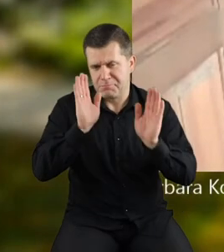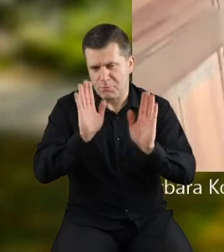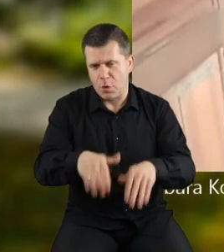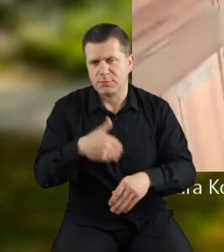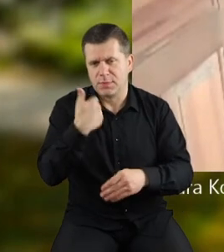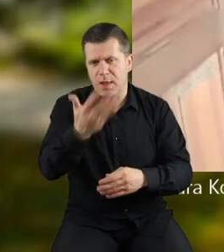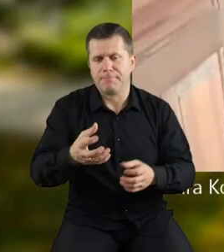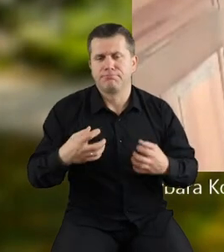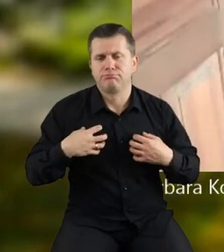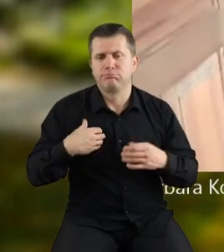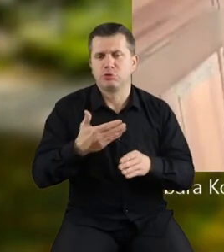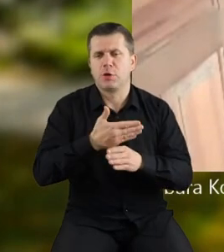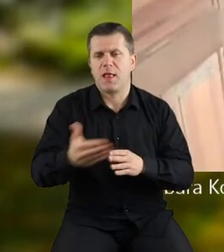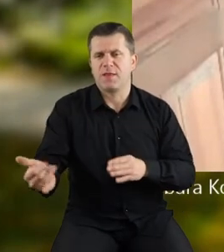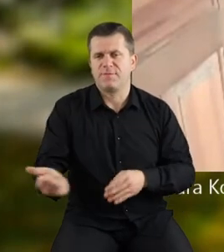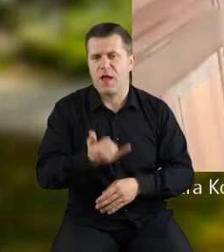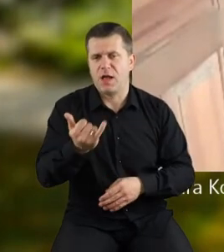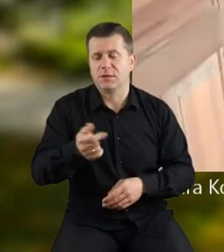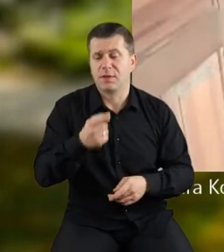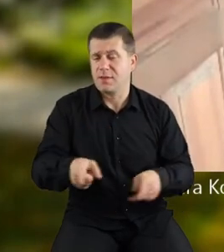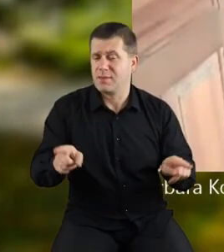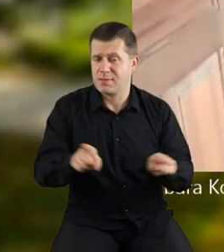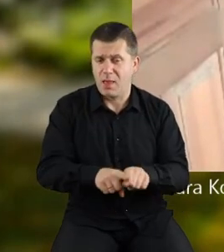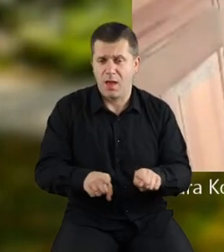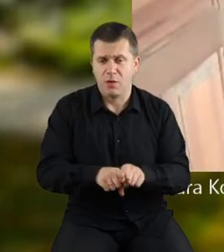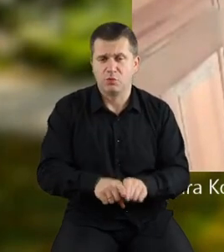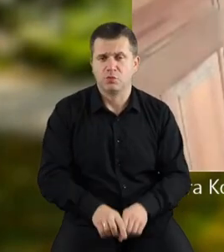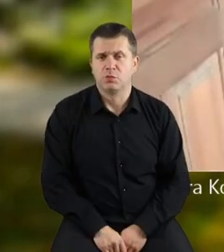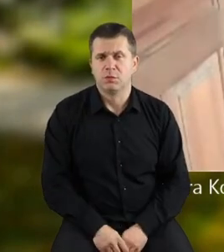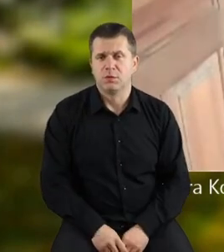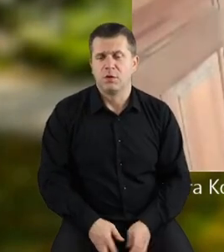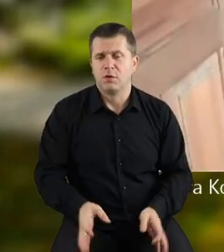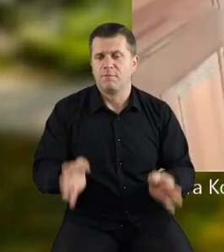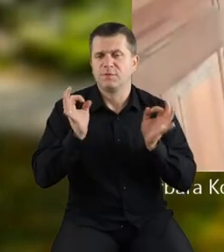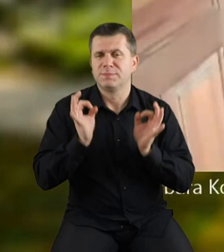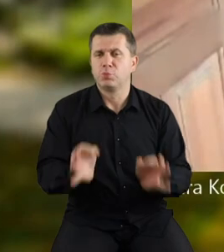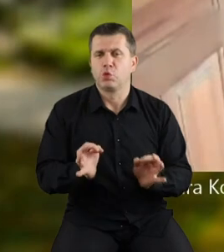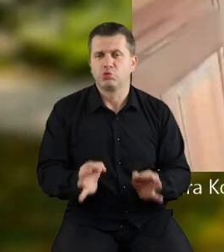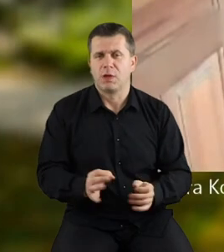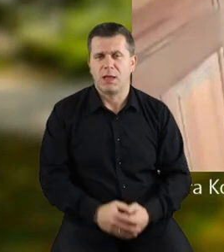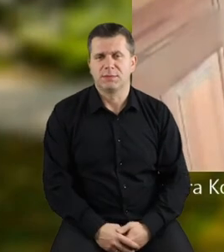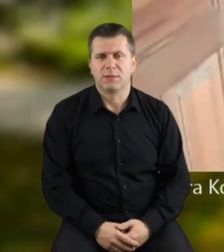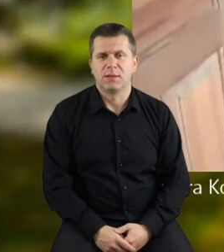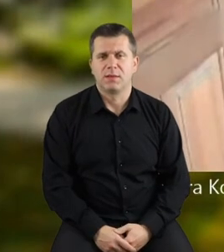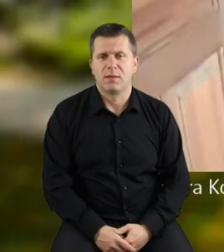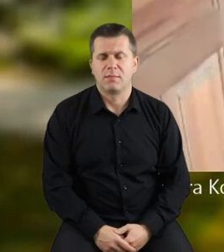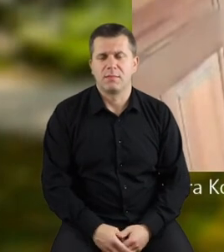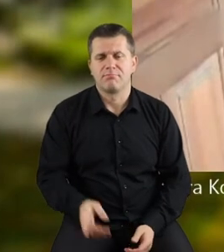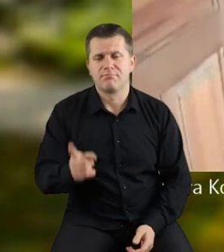i pozwalająca przetrwać. To także współczesna